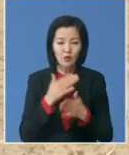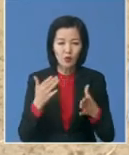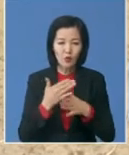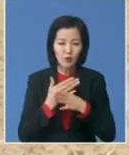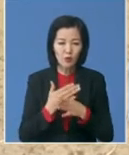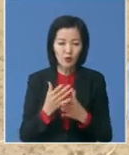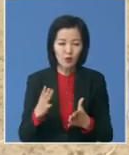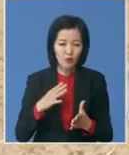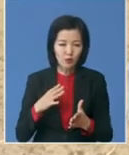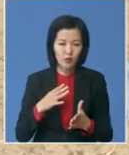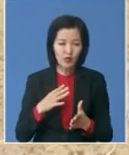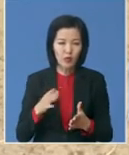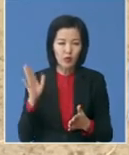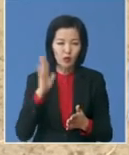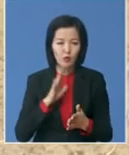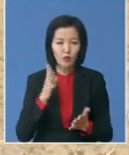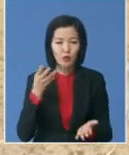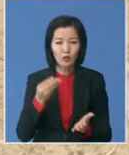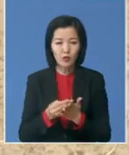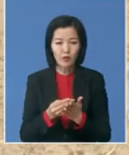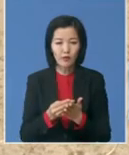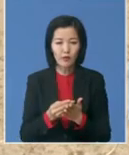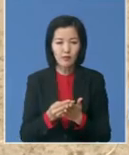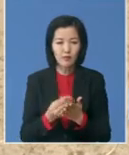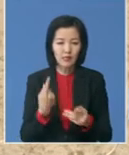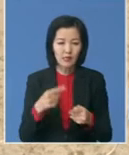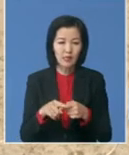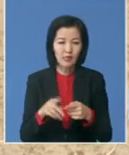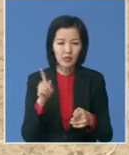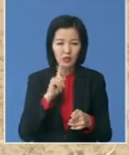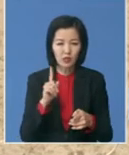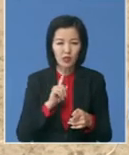техниканы жалдауға ақша содан көп көмек келді.